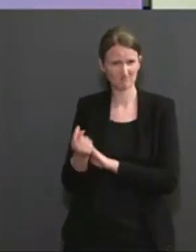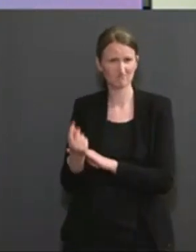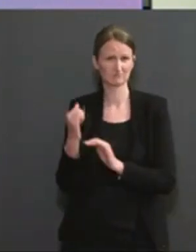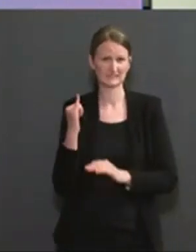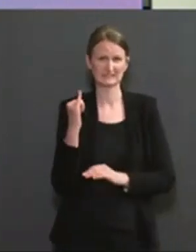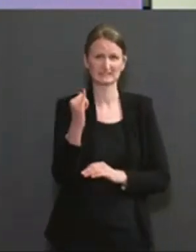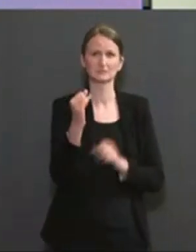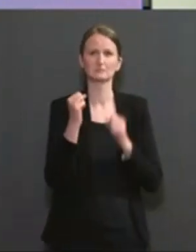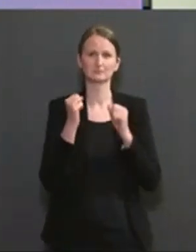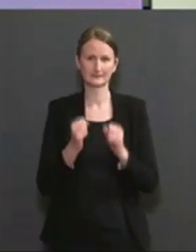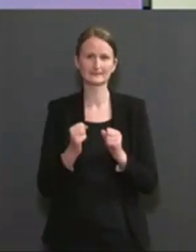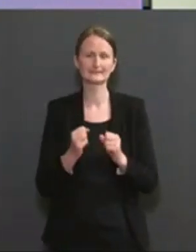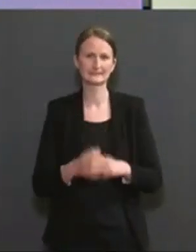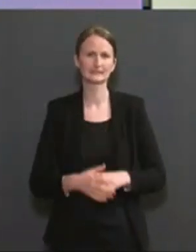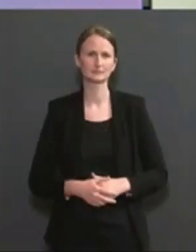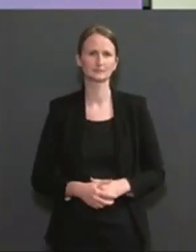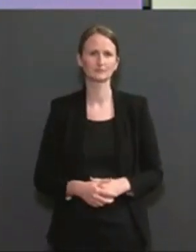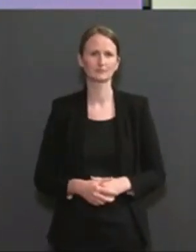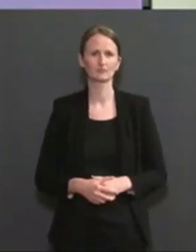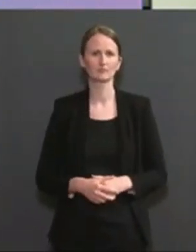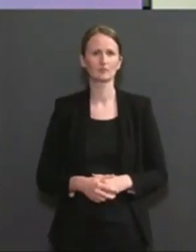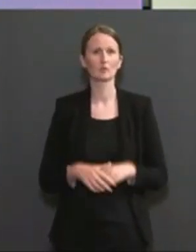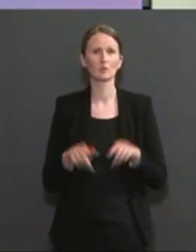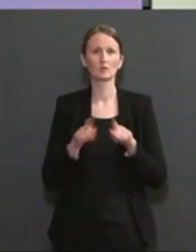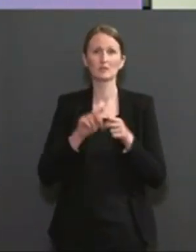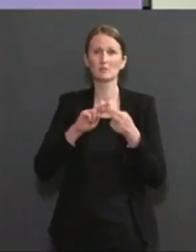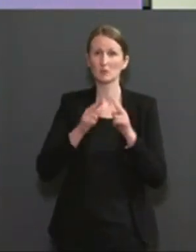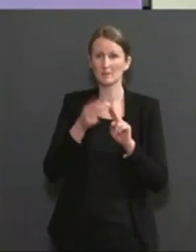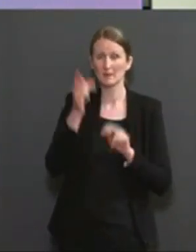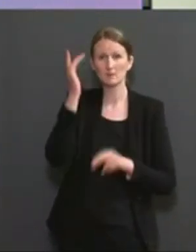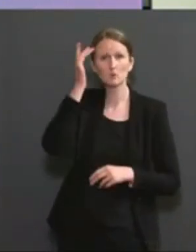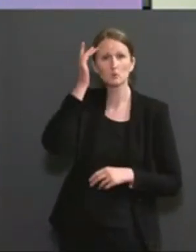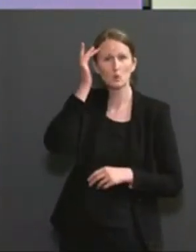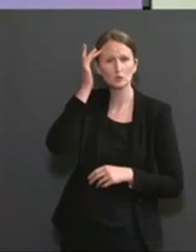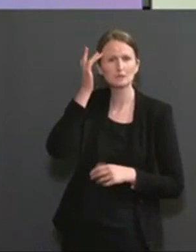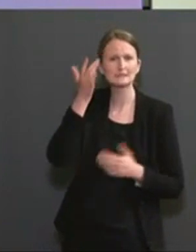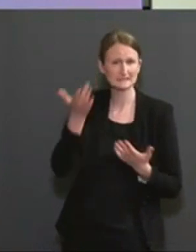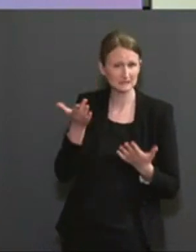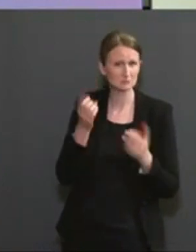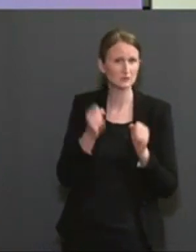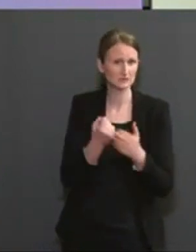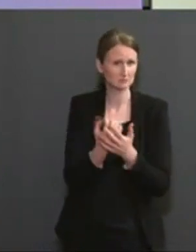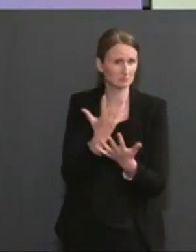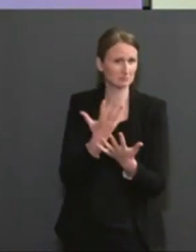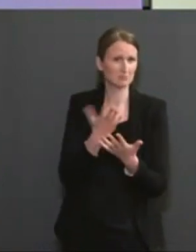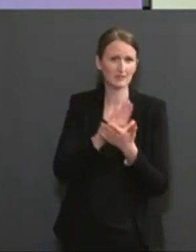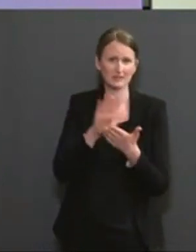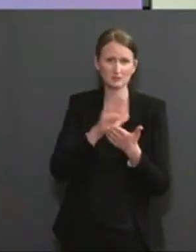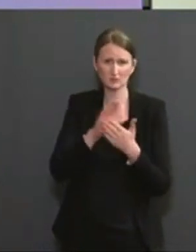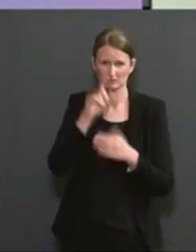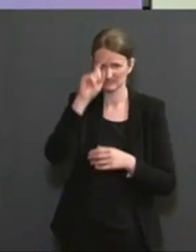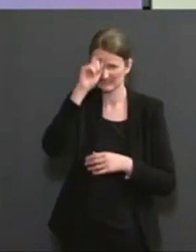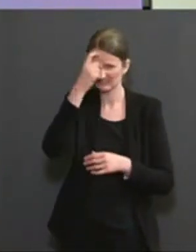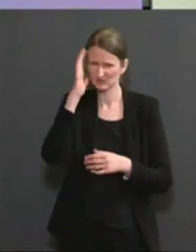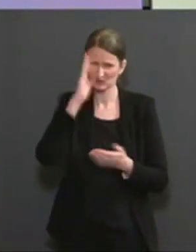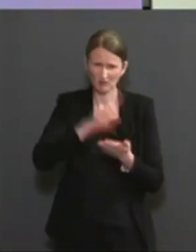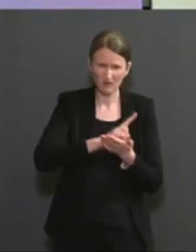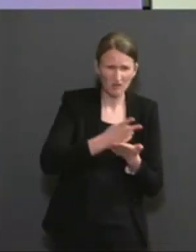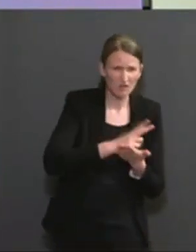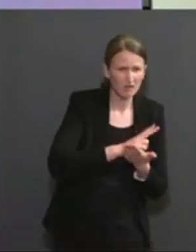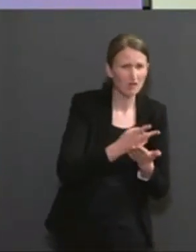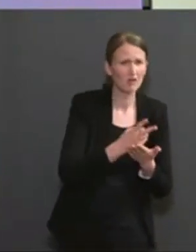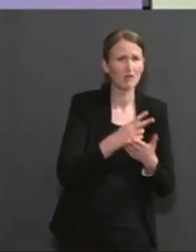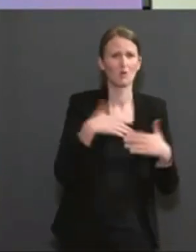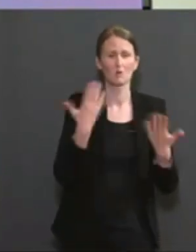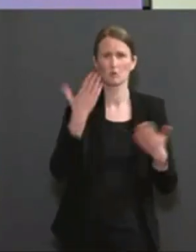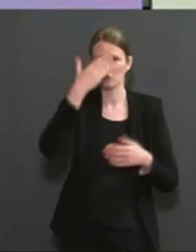troubles neurologiques qui peuvent prendre différents aspects, depuis des anomalies du sommeil, des troubles de la mémoire ou